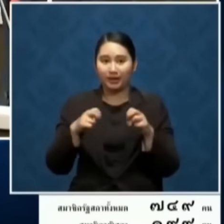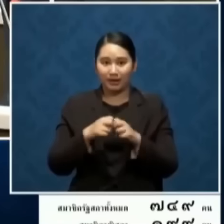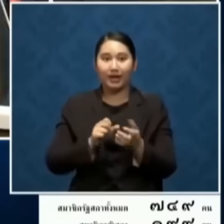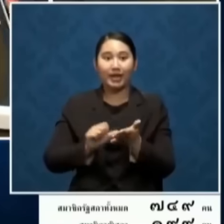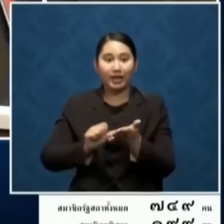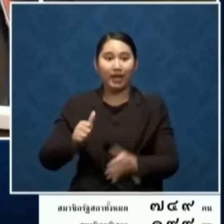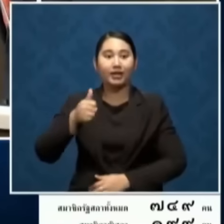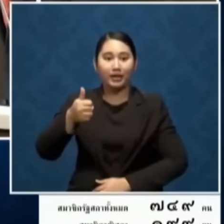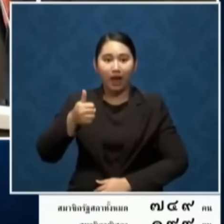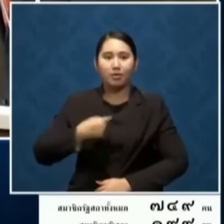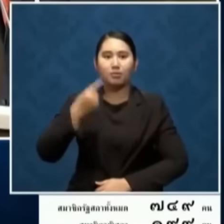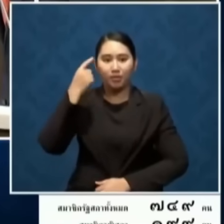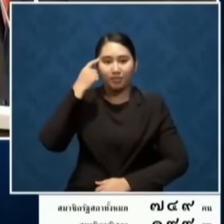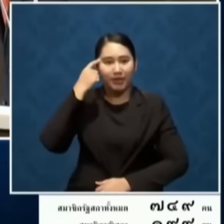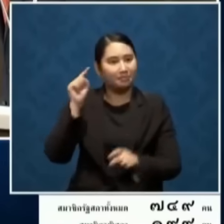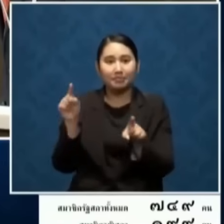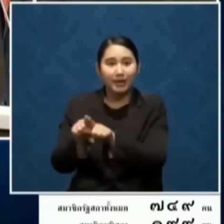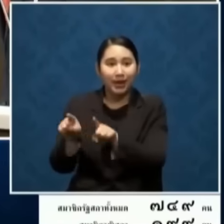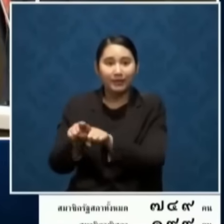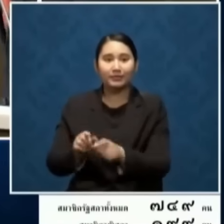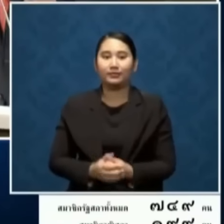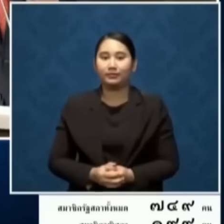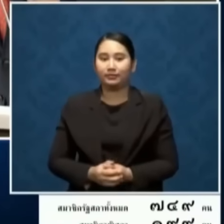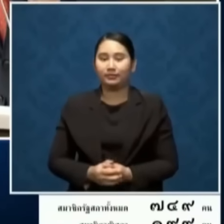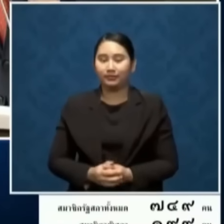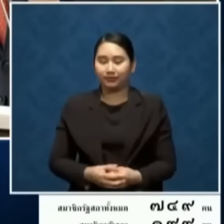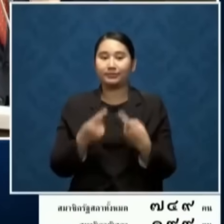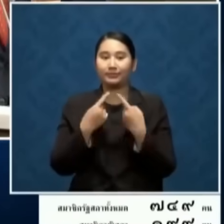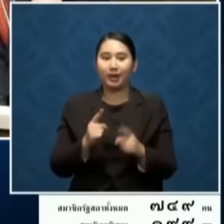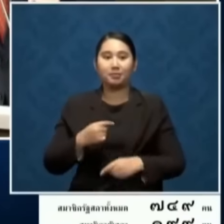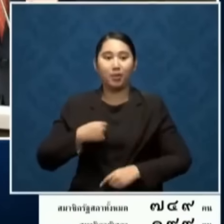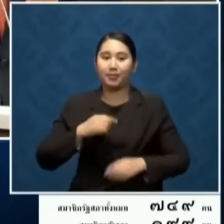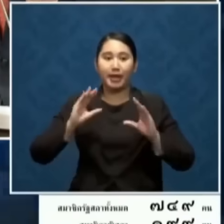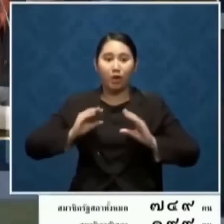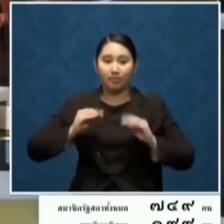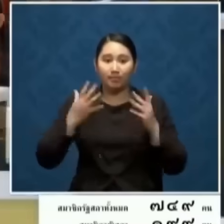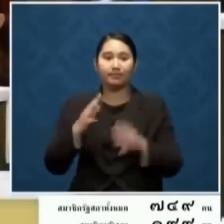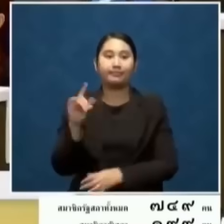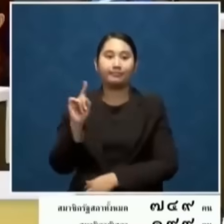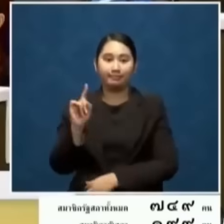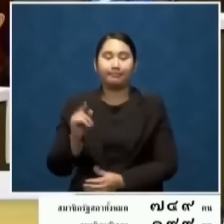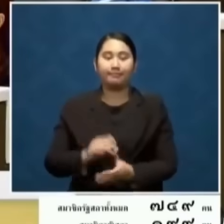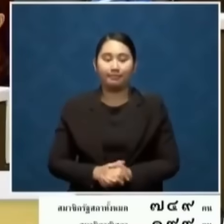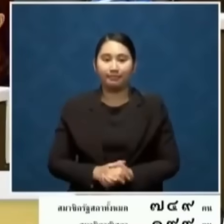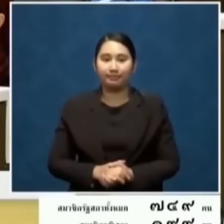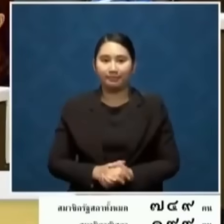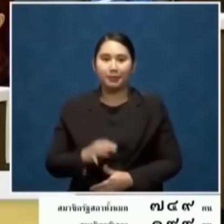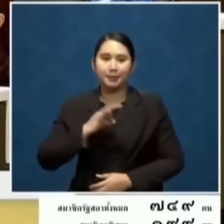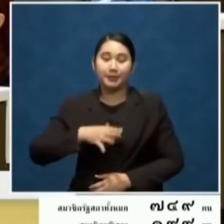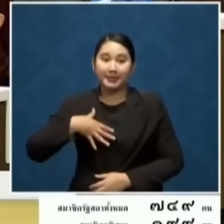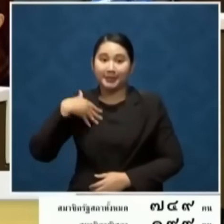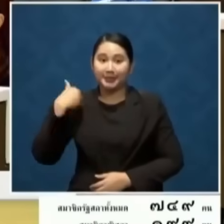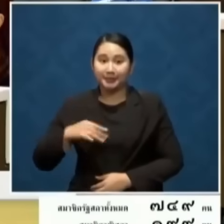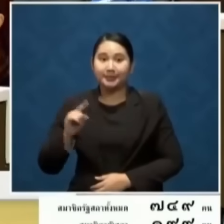ศเพื่อนบ้านหากเป็นตนเองจะระมัดระวังคำพูดที่จะพาดพิงประเทศเพื่อนบ้านที่ใกล้ชิดมีแรงงานอยู่ในเมือง